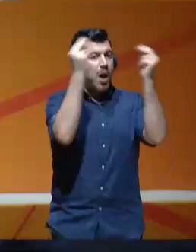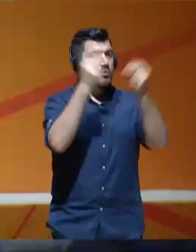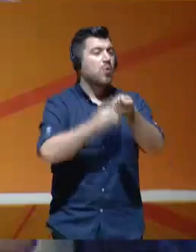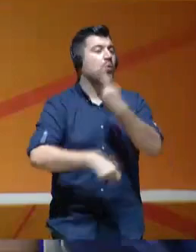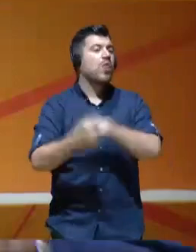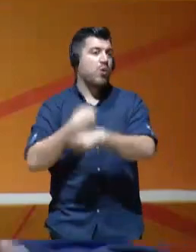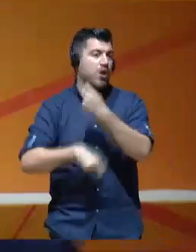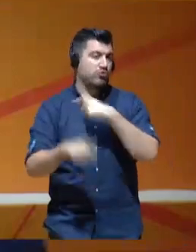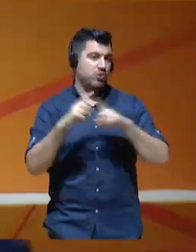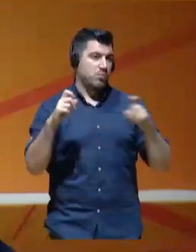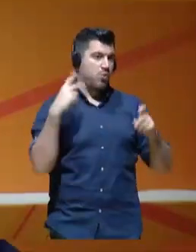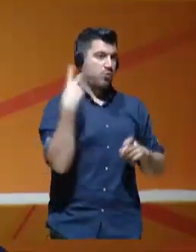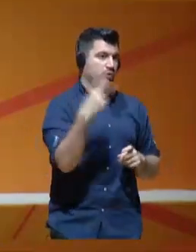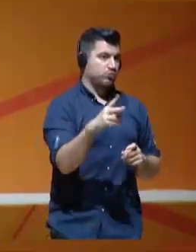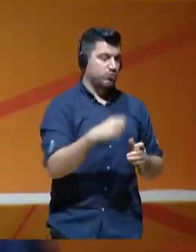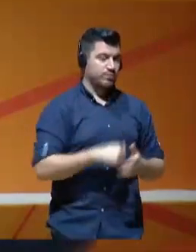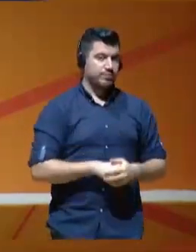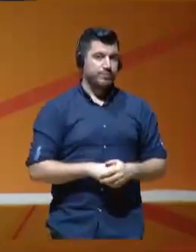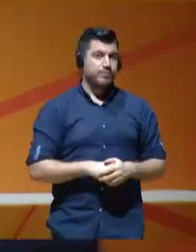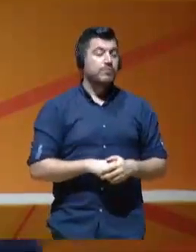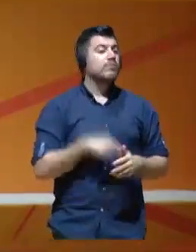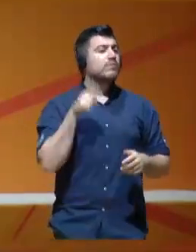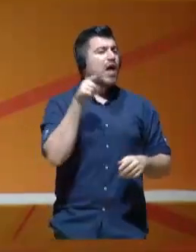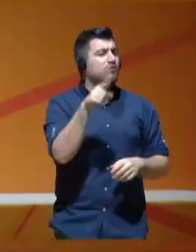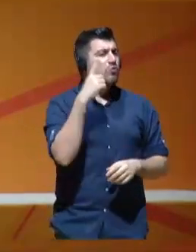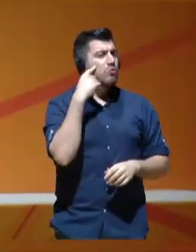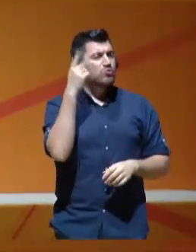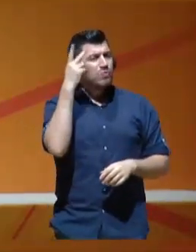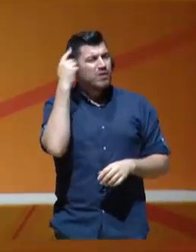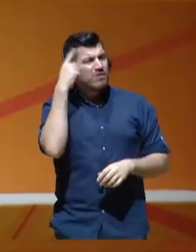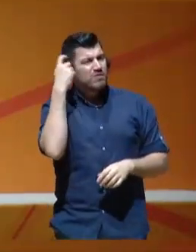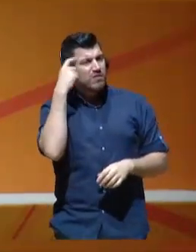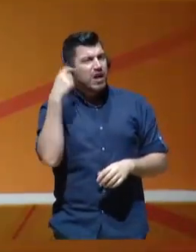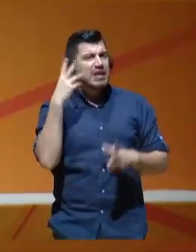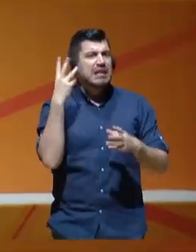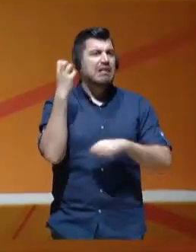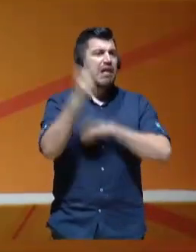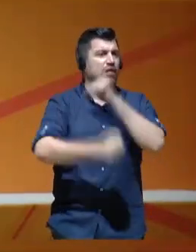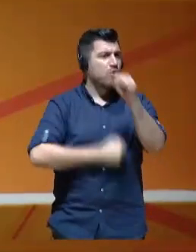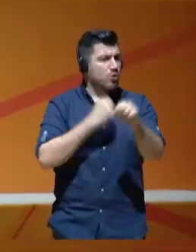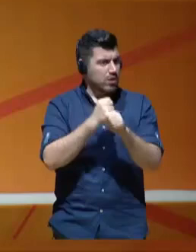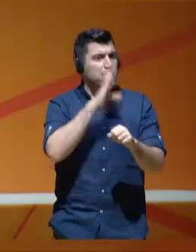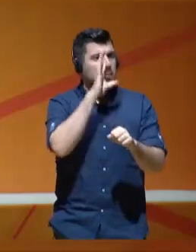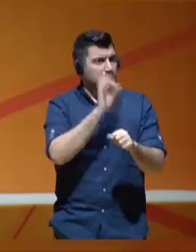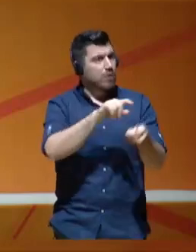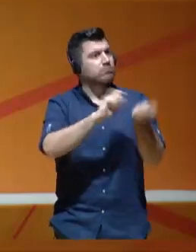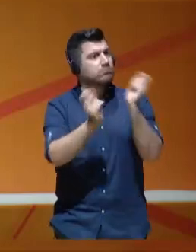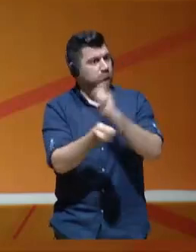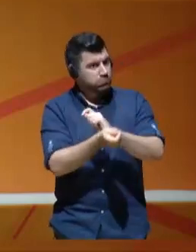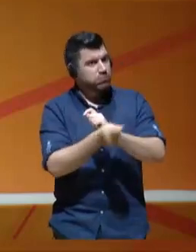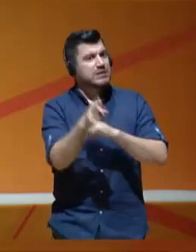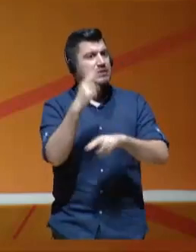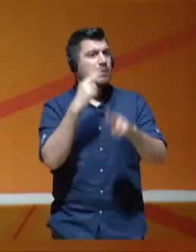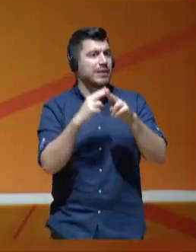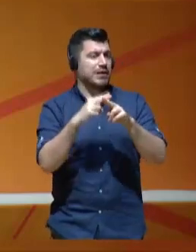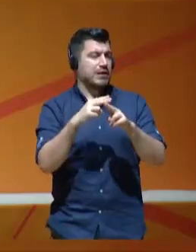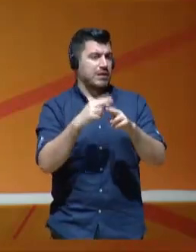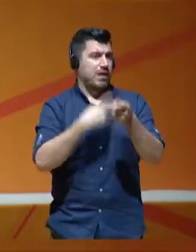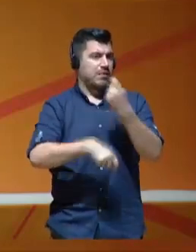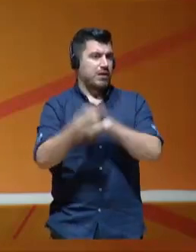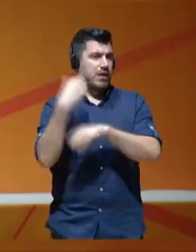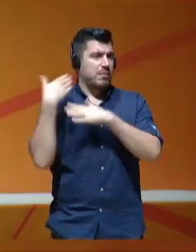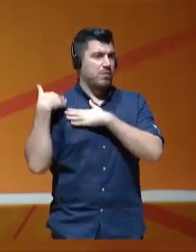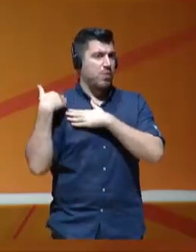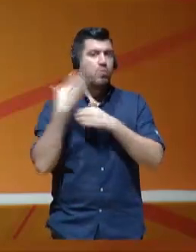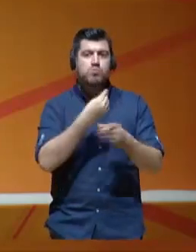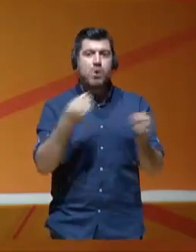σου. Αυτό νομίζουμε ότι είναι σε χλαμάρα. Και εδώ και 30 χρόνια έχει γίνει μια πραγματικότητα και βλέπετε πάρα πολλές εταιρείες οι